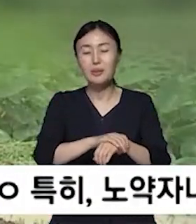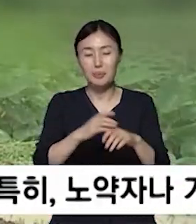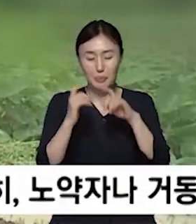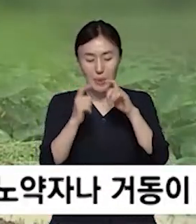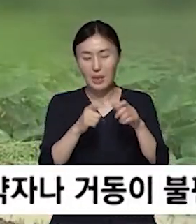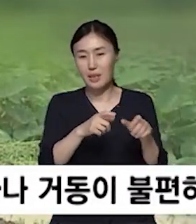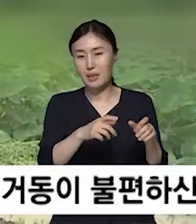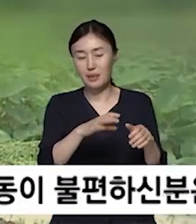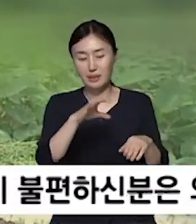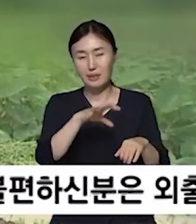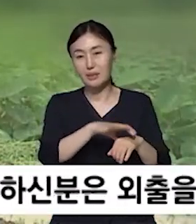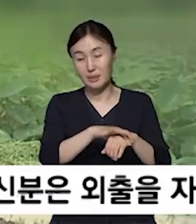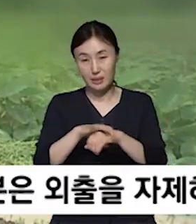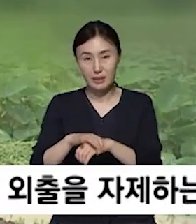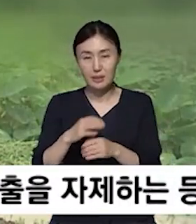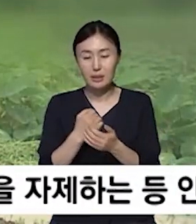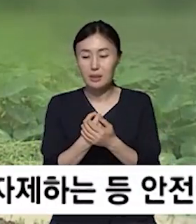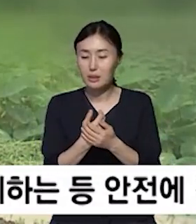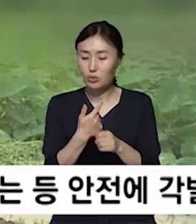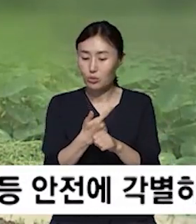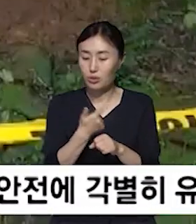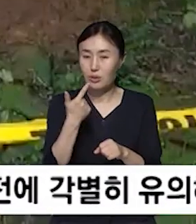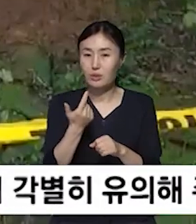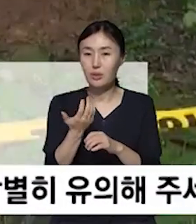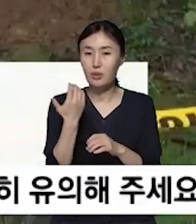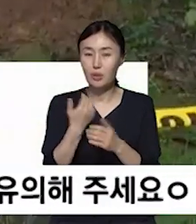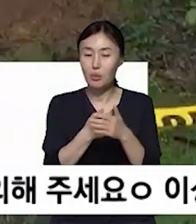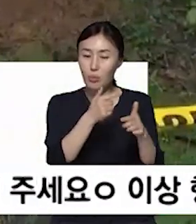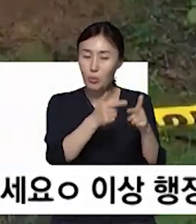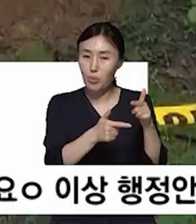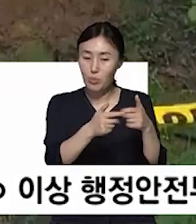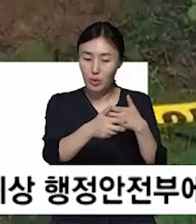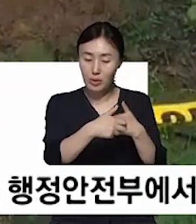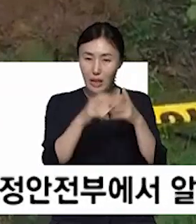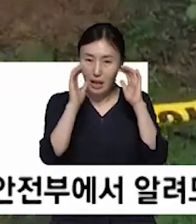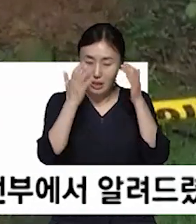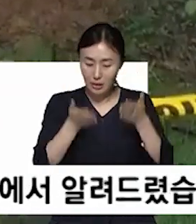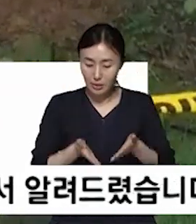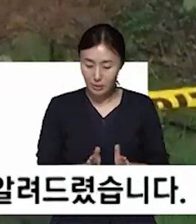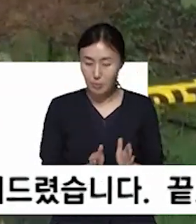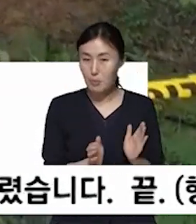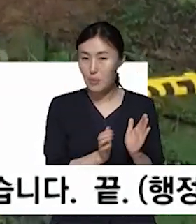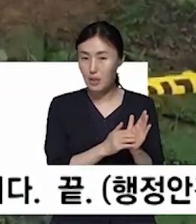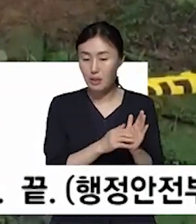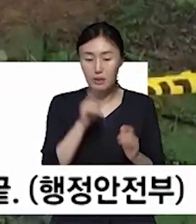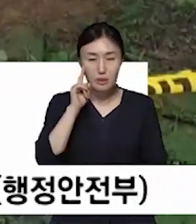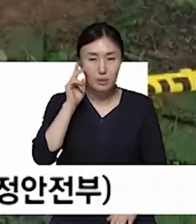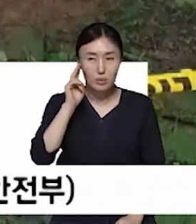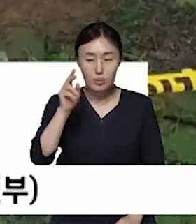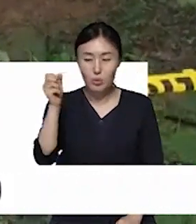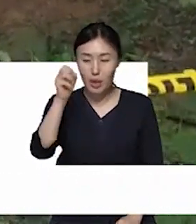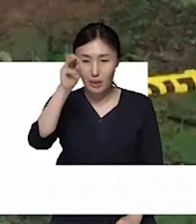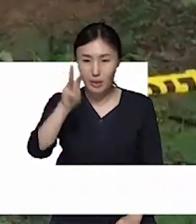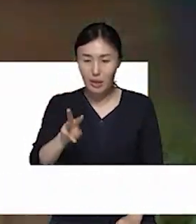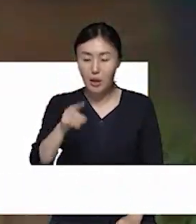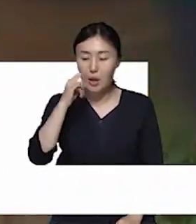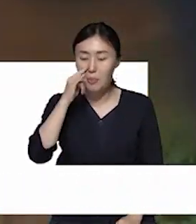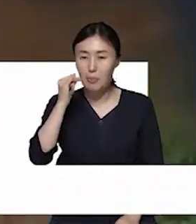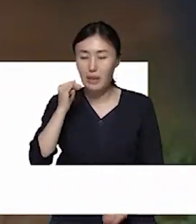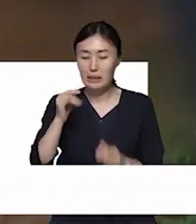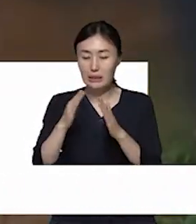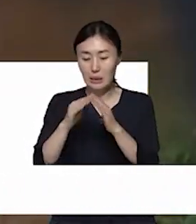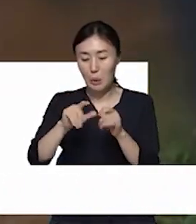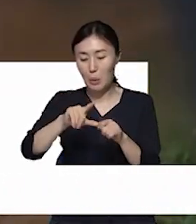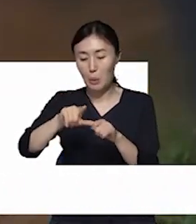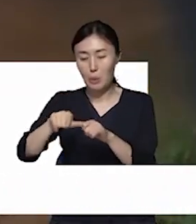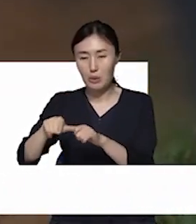A씨는 지난 2017년 10월 27일 목포의 병원에서 출산한 아들을 이틀 뒤 광양의 친정어머니 집 인근 야산에